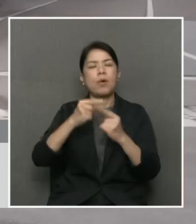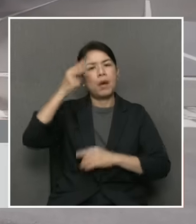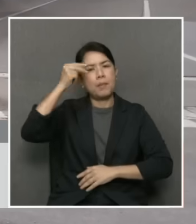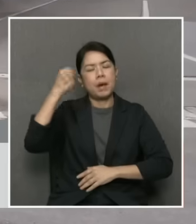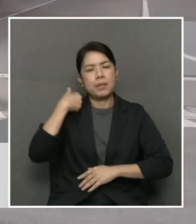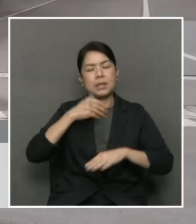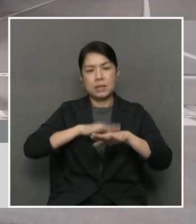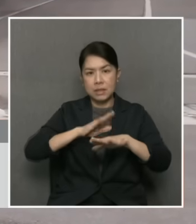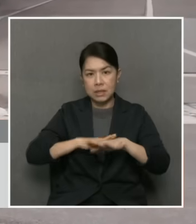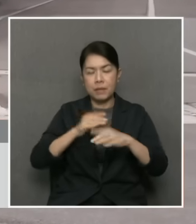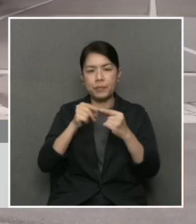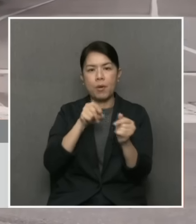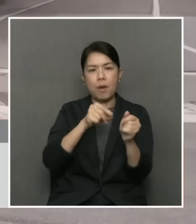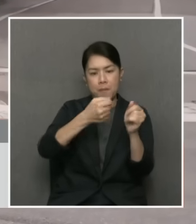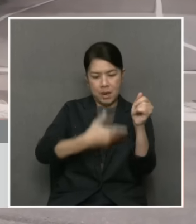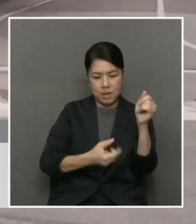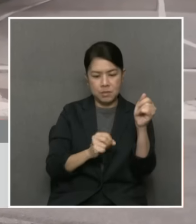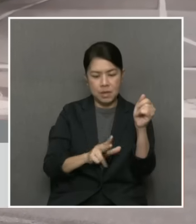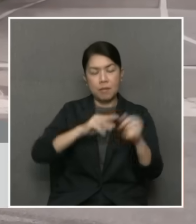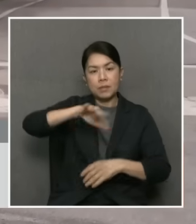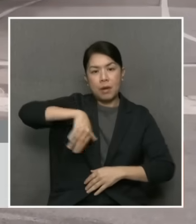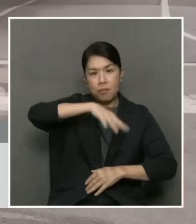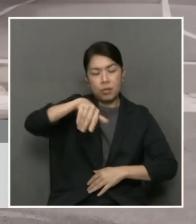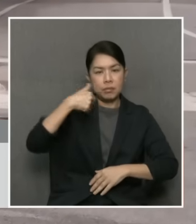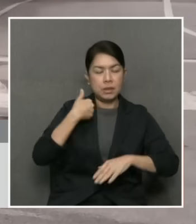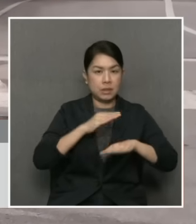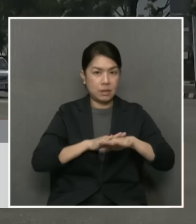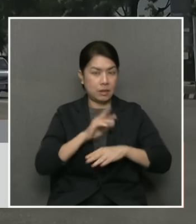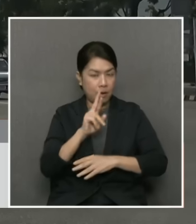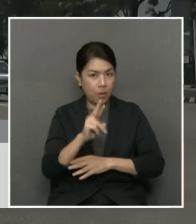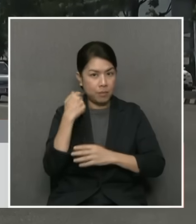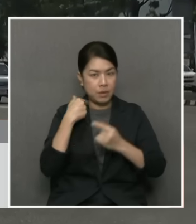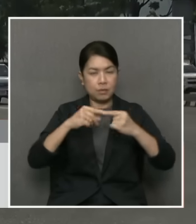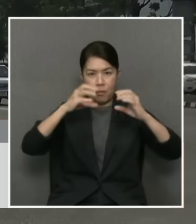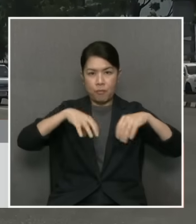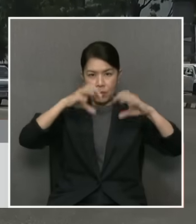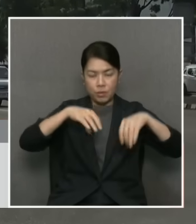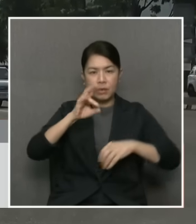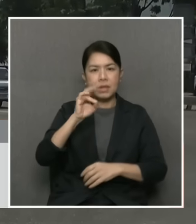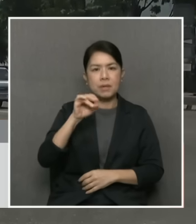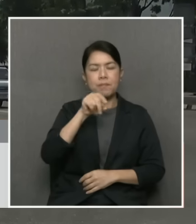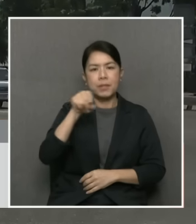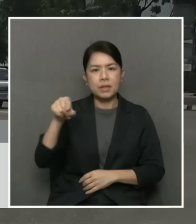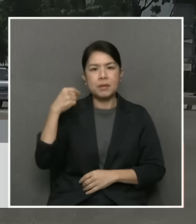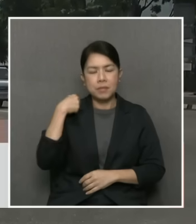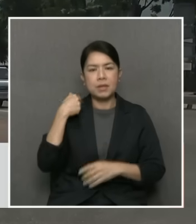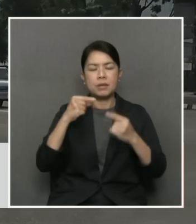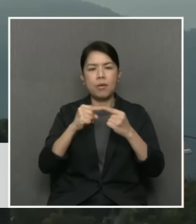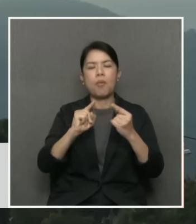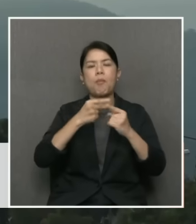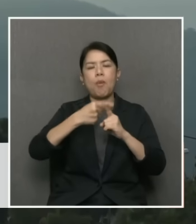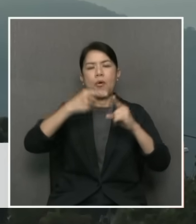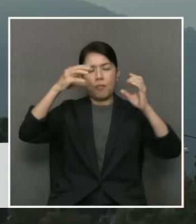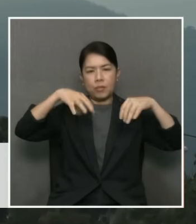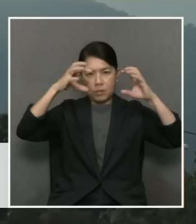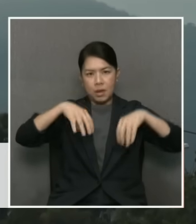13อำเภอค่ะให้ระวังการเกิดฝนฟ้าคะนองประมาณร้อยละ 70ของพื้นที่และฝนตกหนักบางแห่งให้ระวังการ